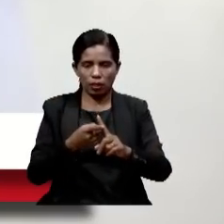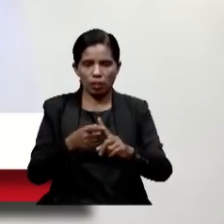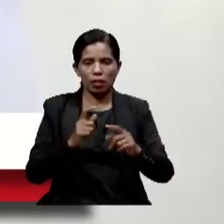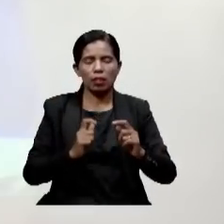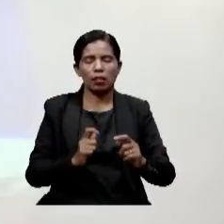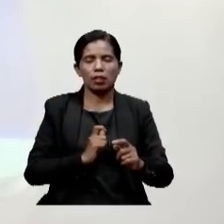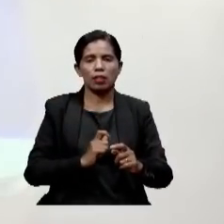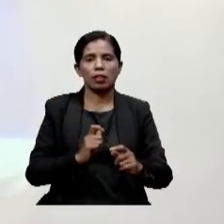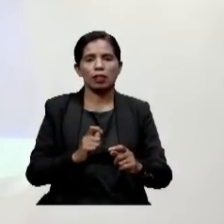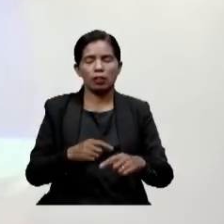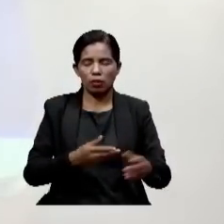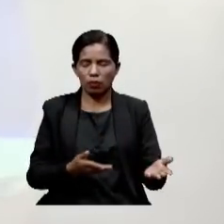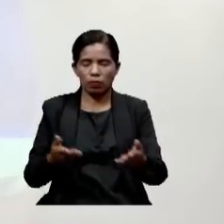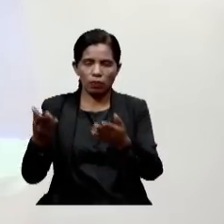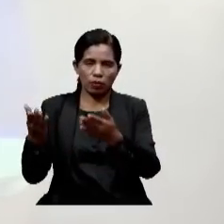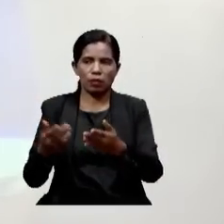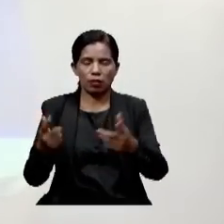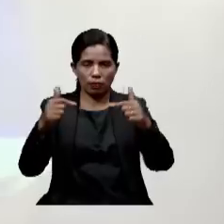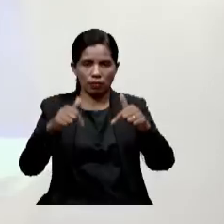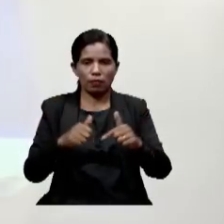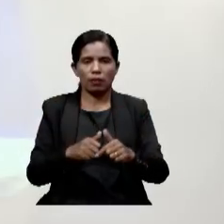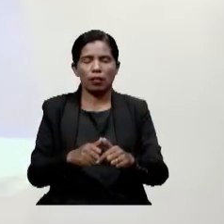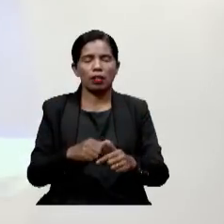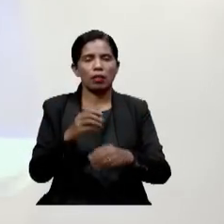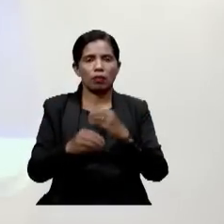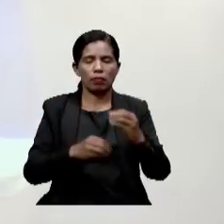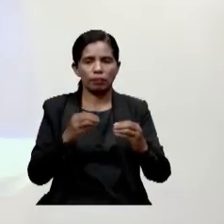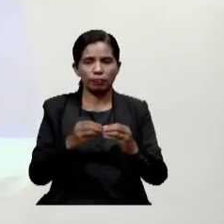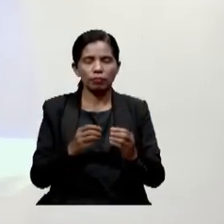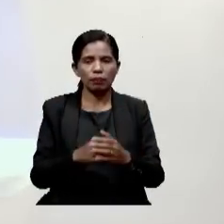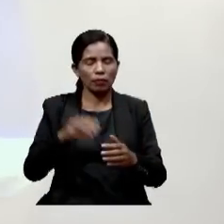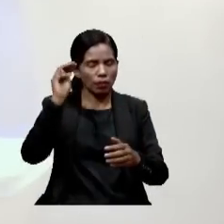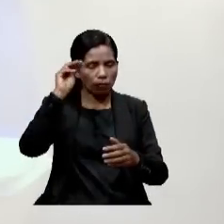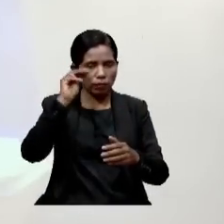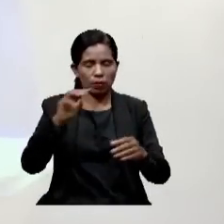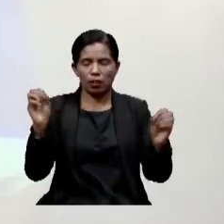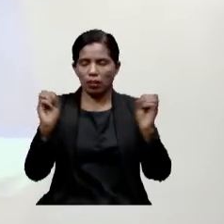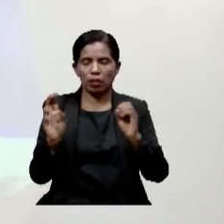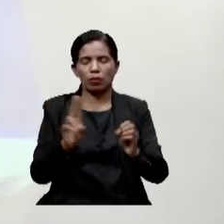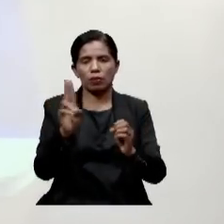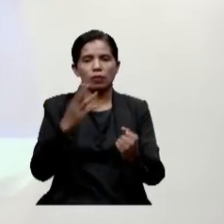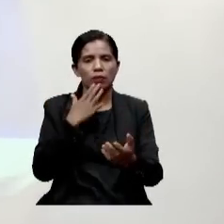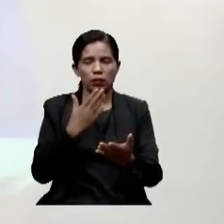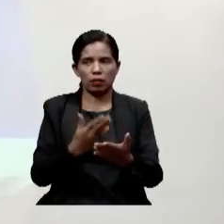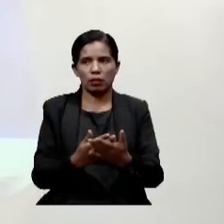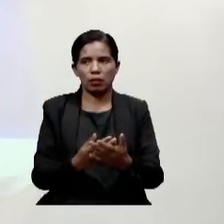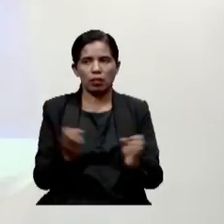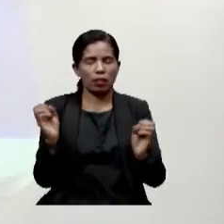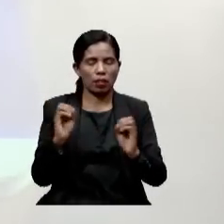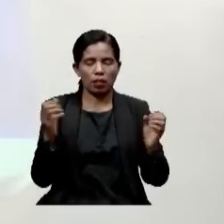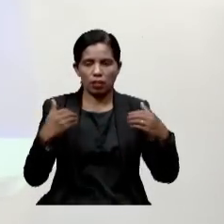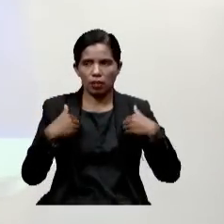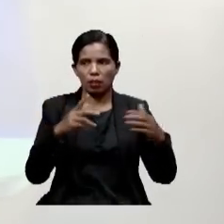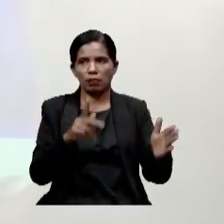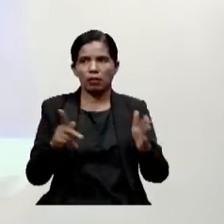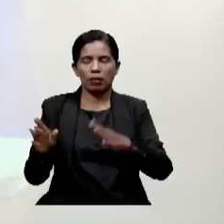mai fo fale be nanaing ida ne signifika ta dia ministeru referen la hezastam ne mal jastam la ya plano Nah, bahkan